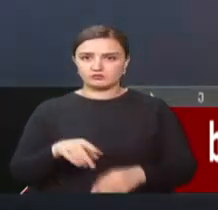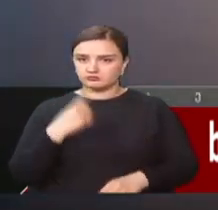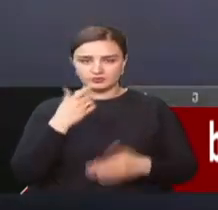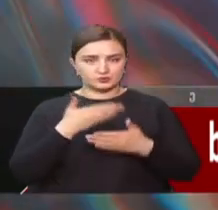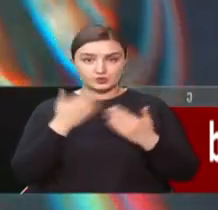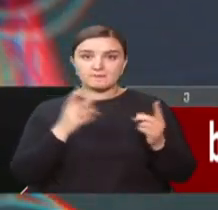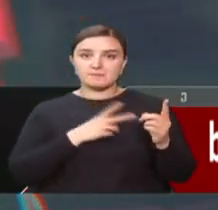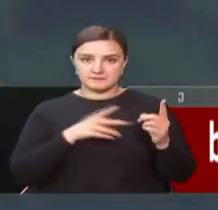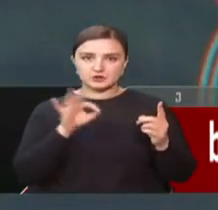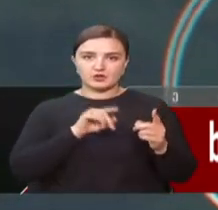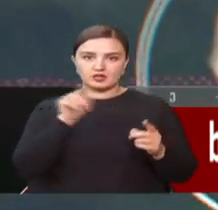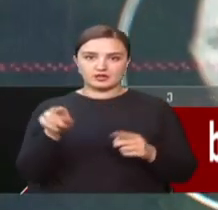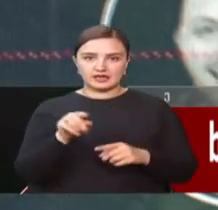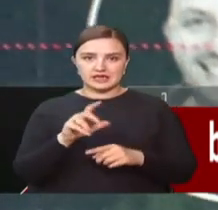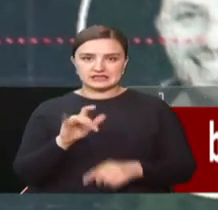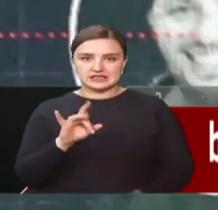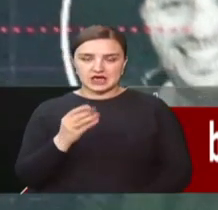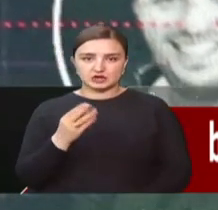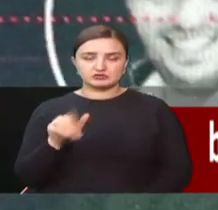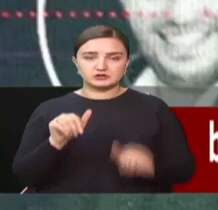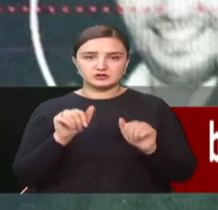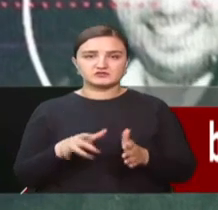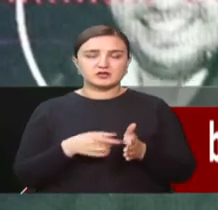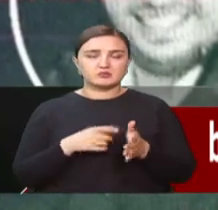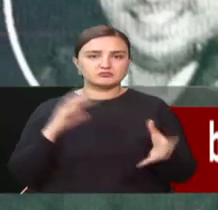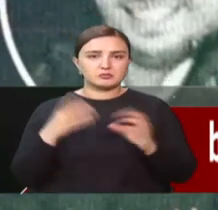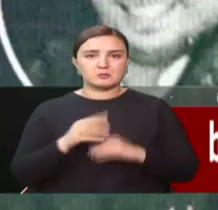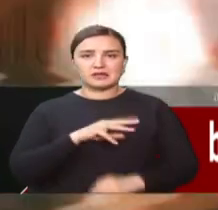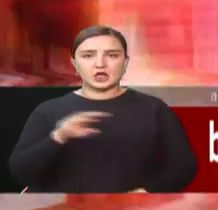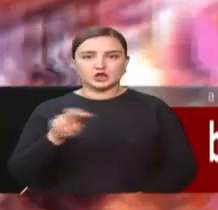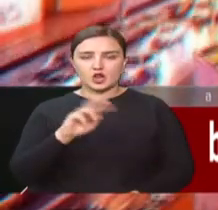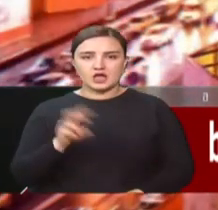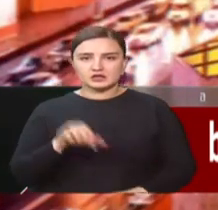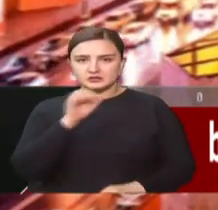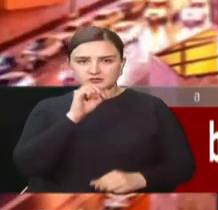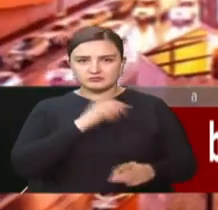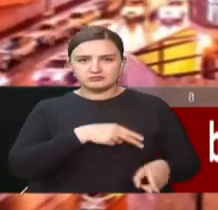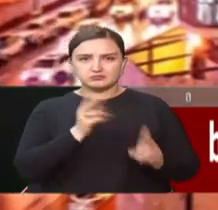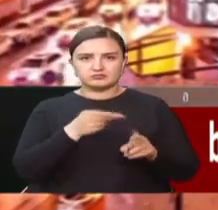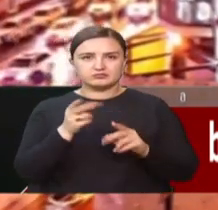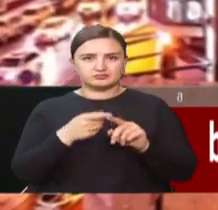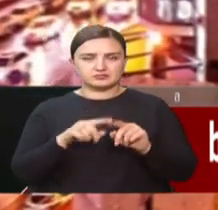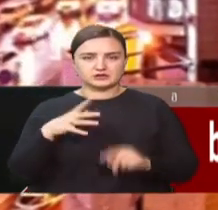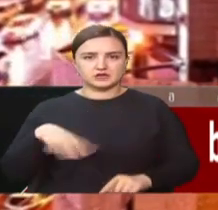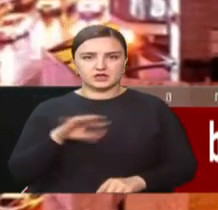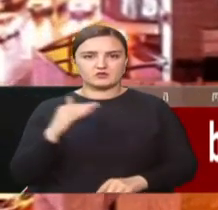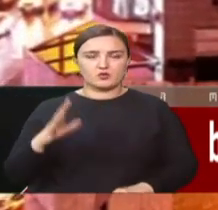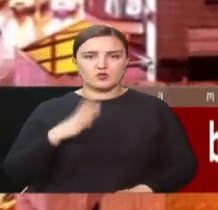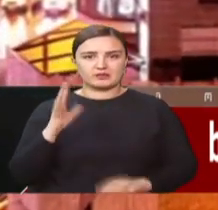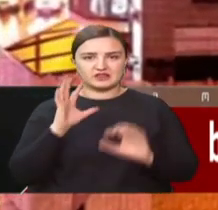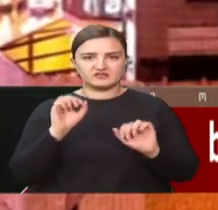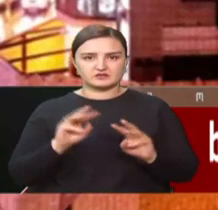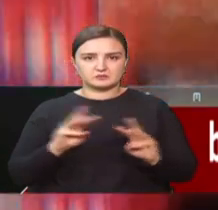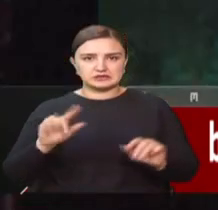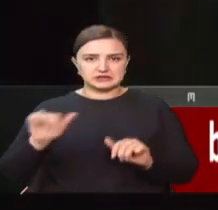განსხვავებით BBC-სგან, რომლის გამოძიებაც იმ დასკვნამდე მიდის, რომ მილიარდ დოლარიანი თაღლითური ძარცვის ვერტიკალში სწორედ საქართველოს ყოფილი